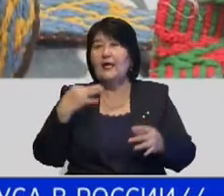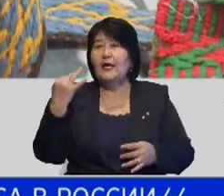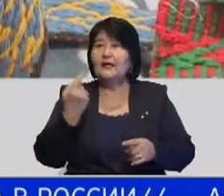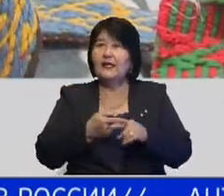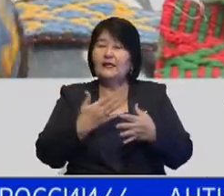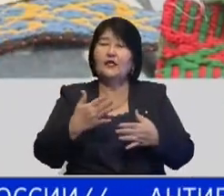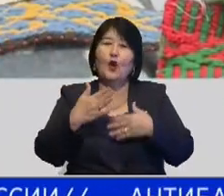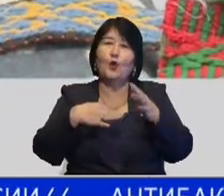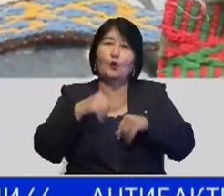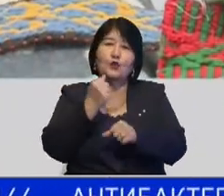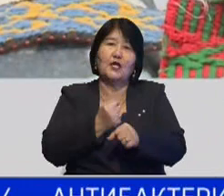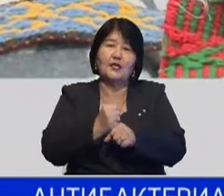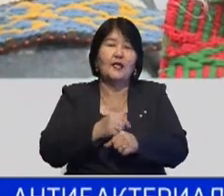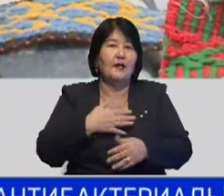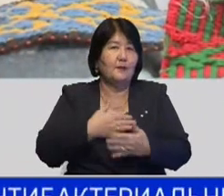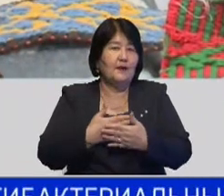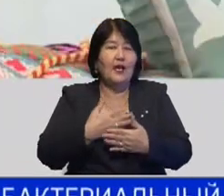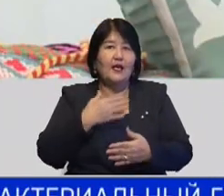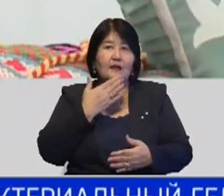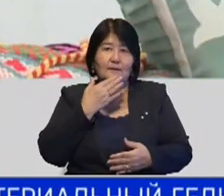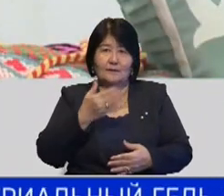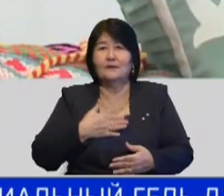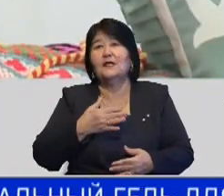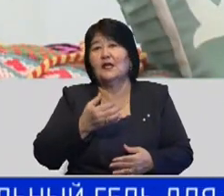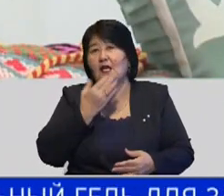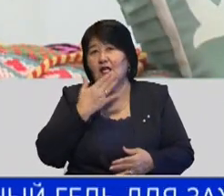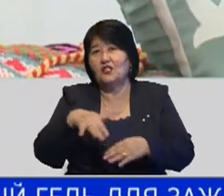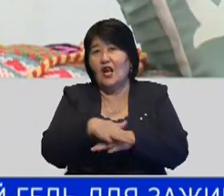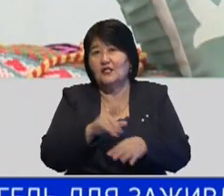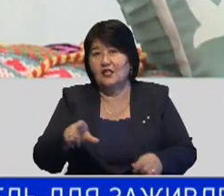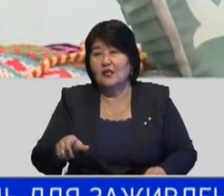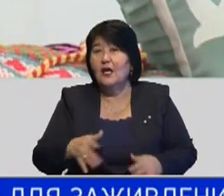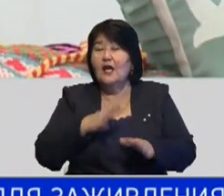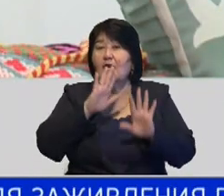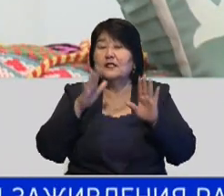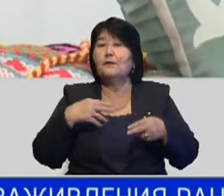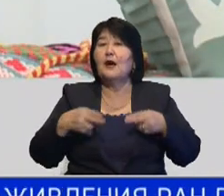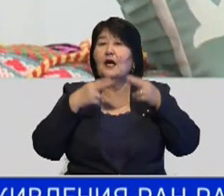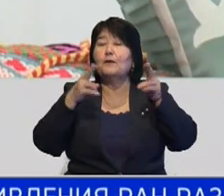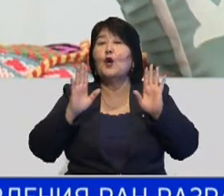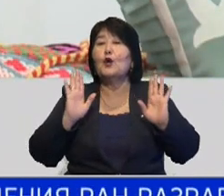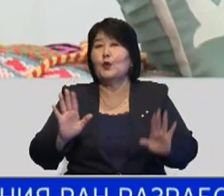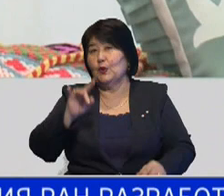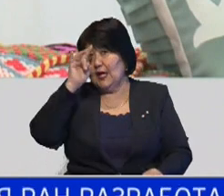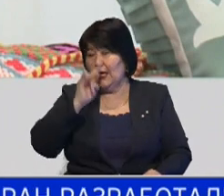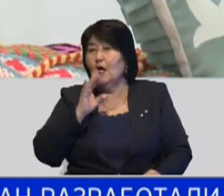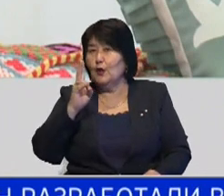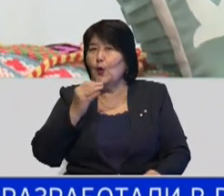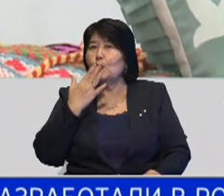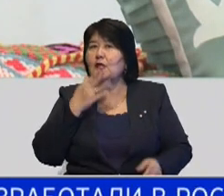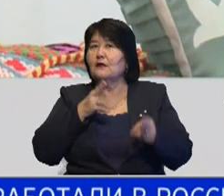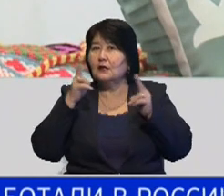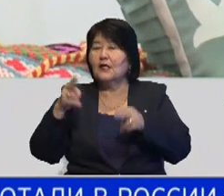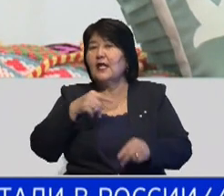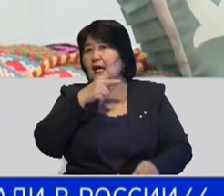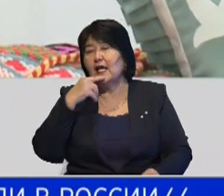к изделиям ручной работы проявляют иностранцы. С выставкой мы ездили не только по Казахстану, но и за границей.